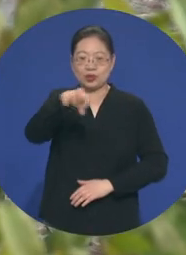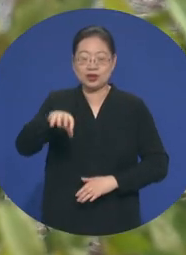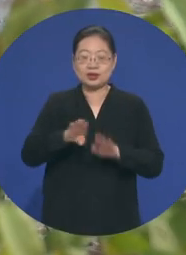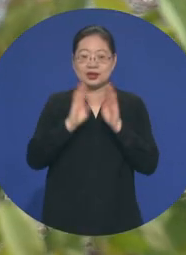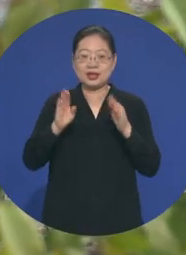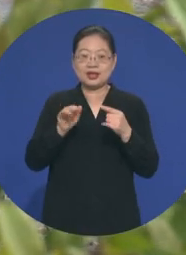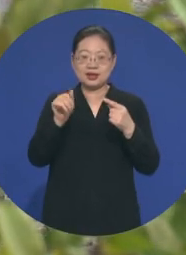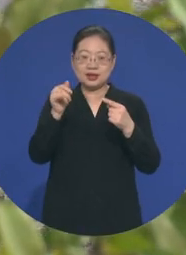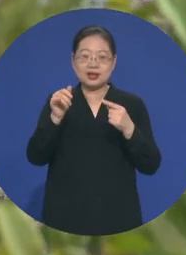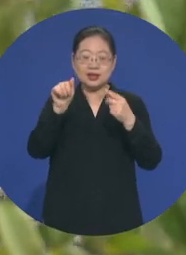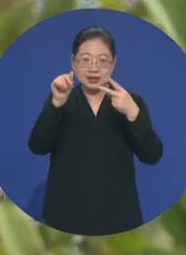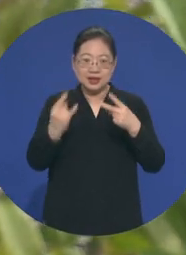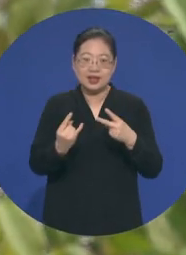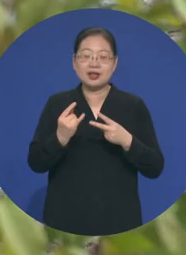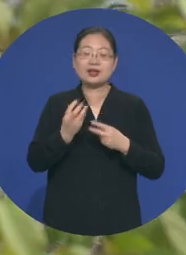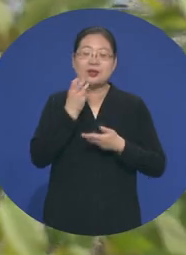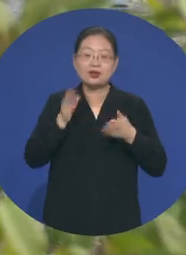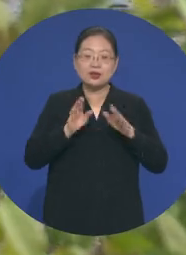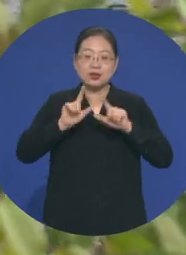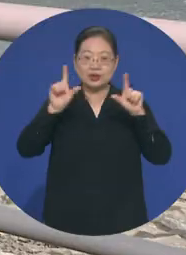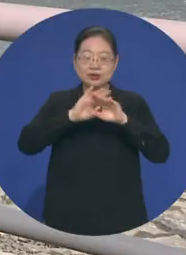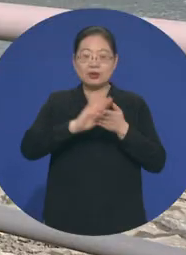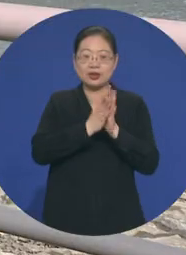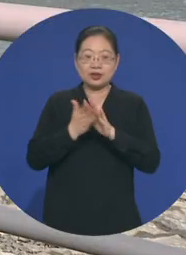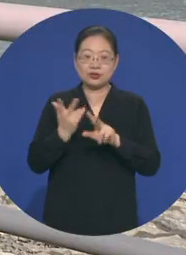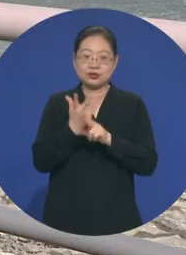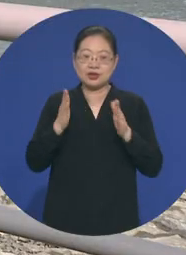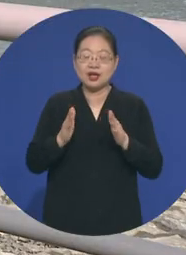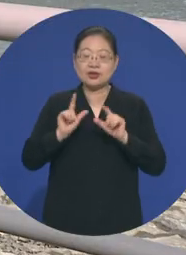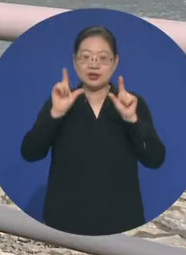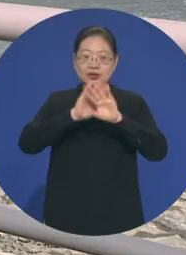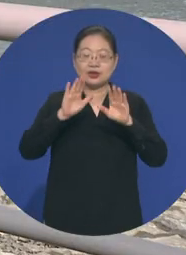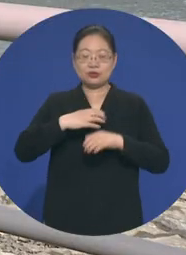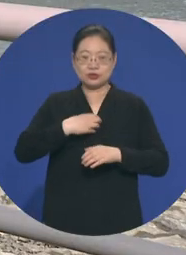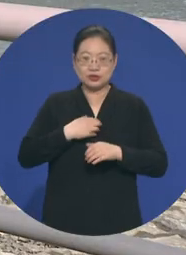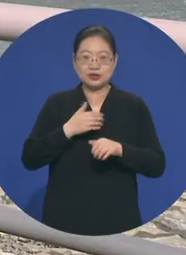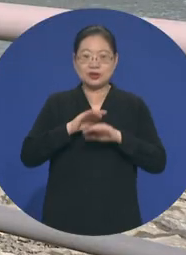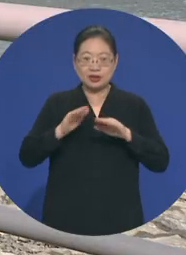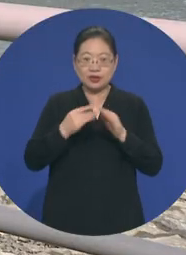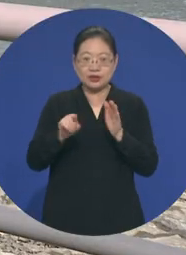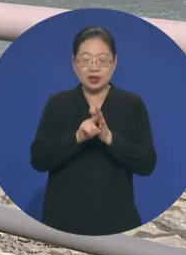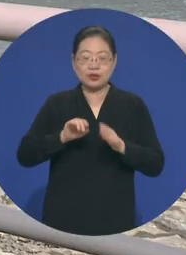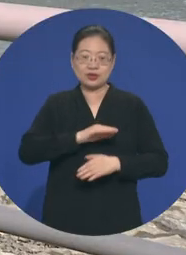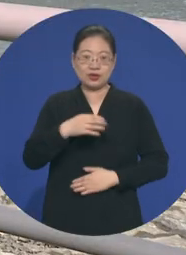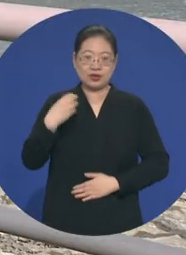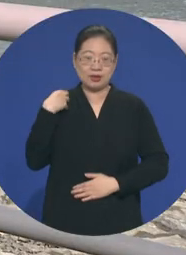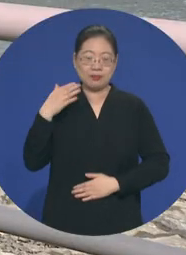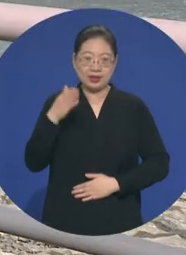열린 제2회 경기도 기후변화 주간. 기후위기 극복을 위해 우리의 역할과 앞으로의